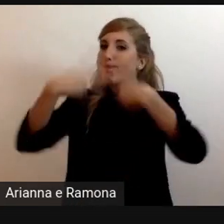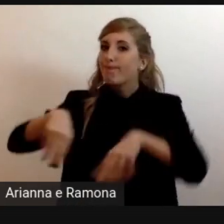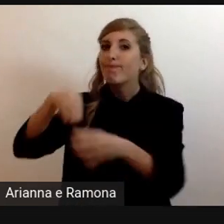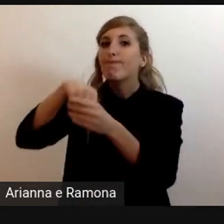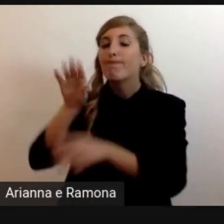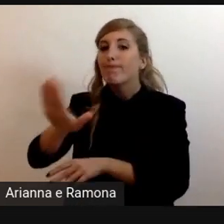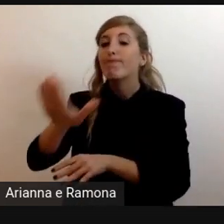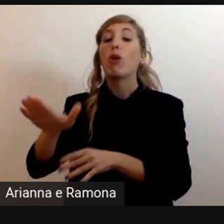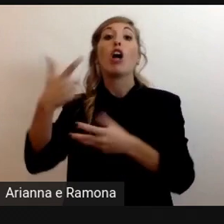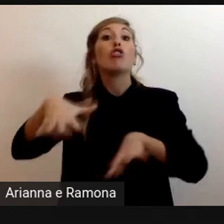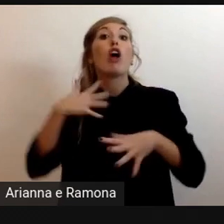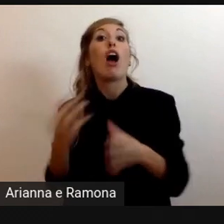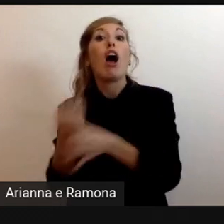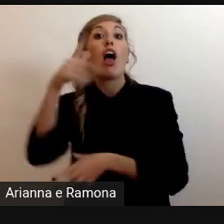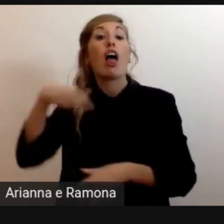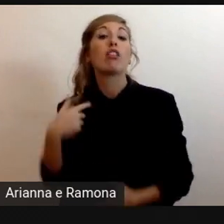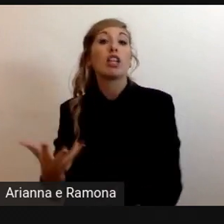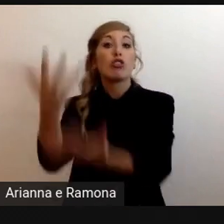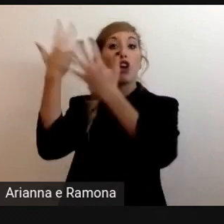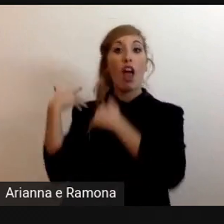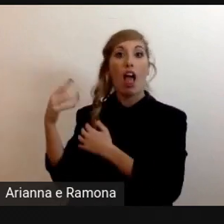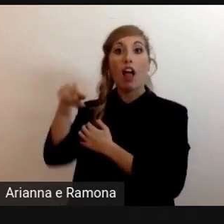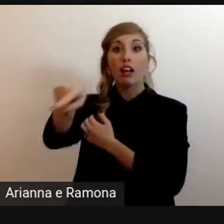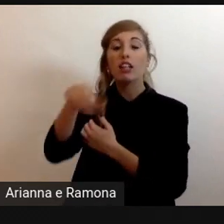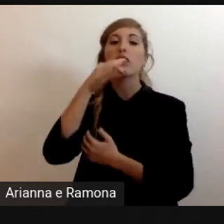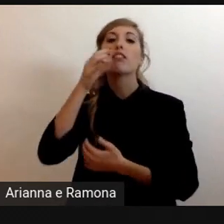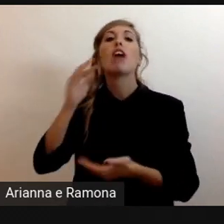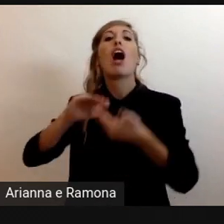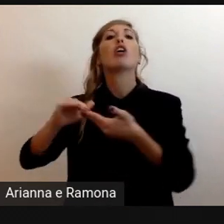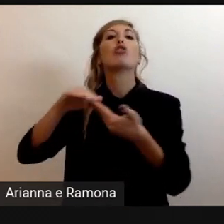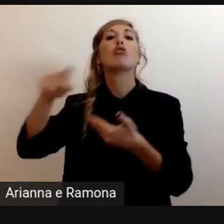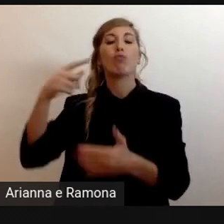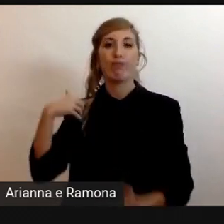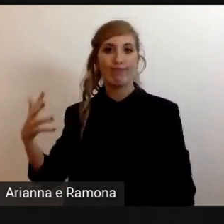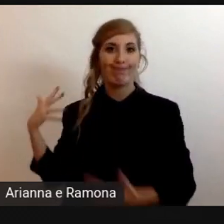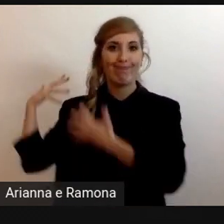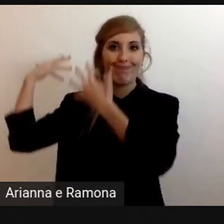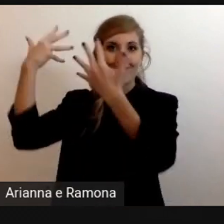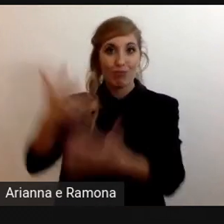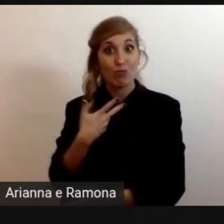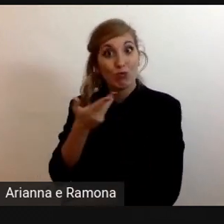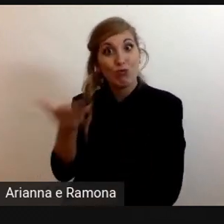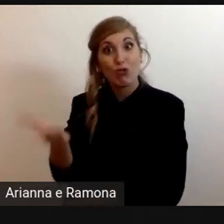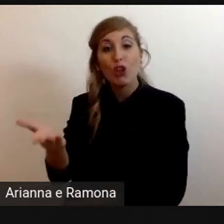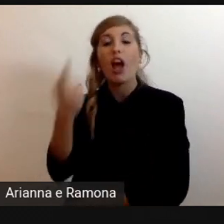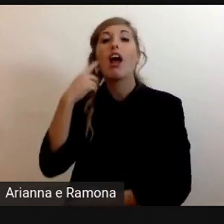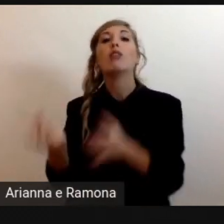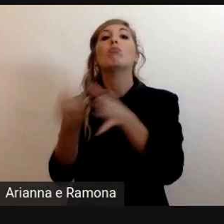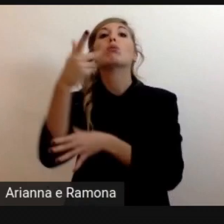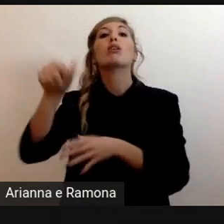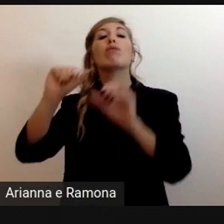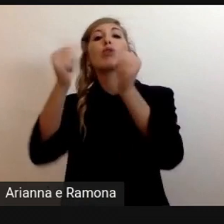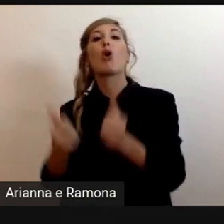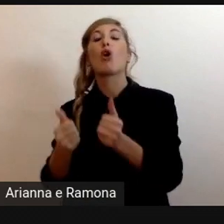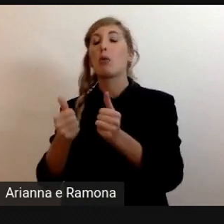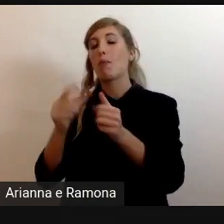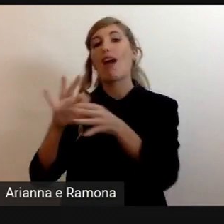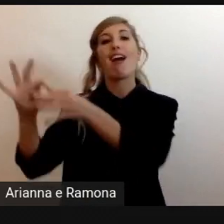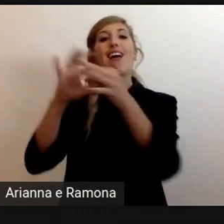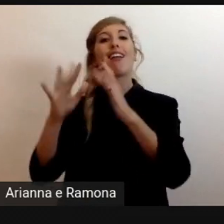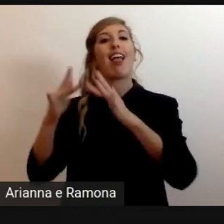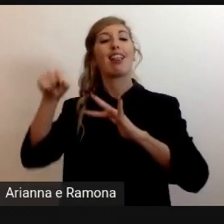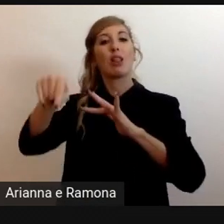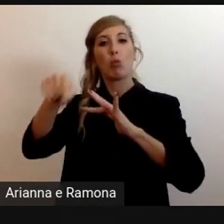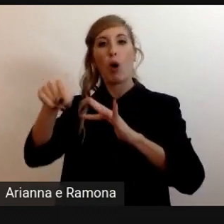10 anni fa e una è un'associazione che ha dieci anni di vita e che è nata come un network una rete di istituzioni